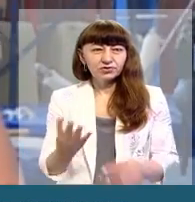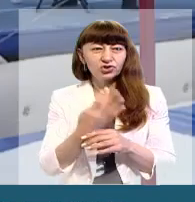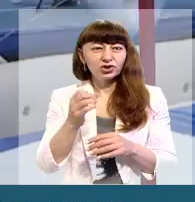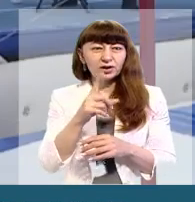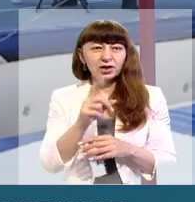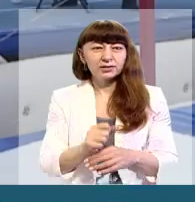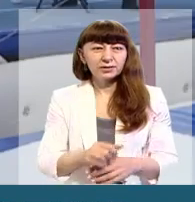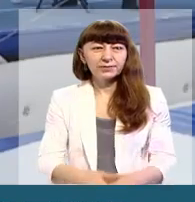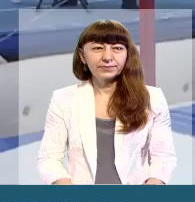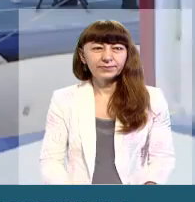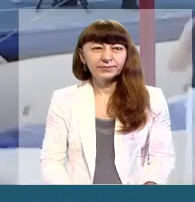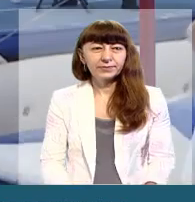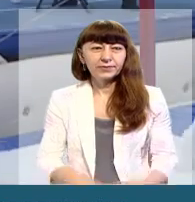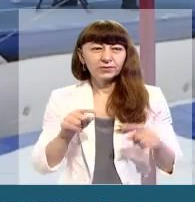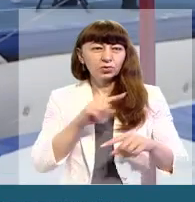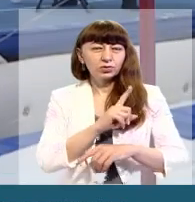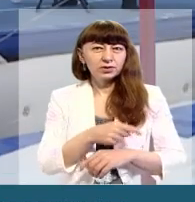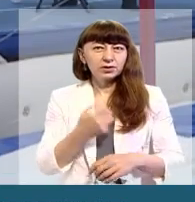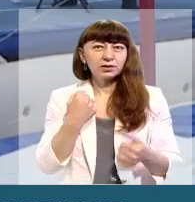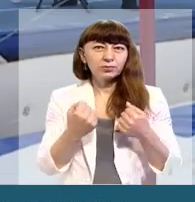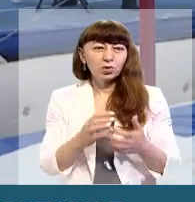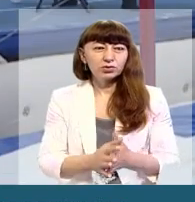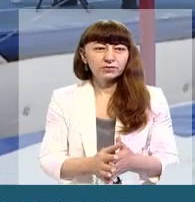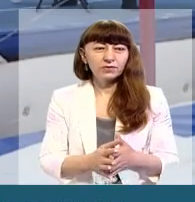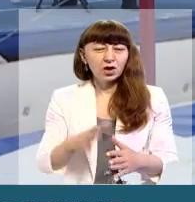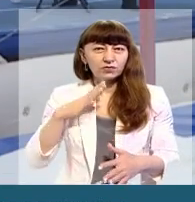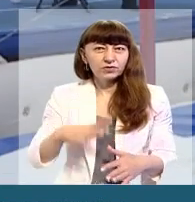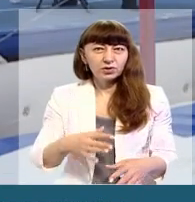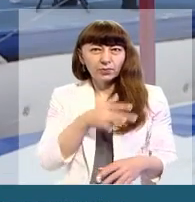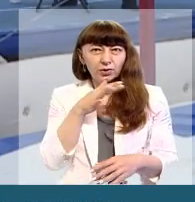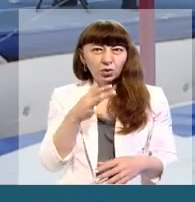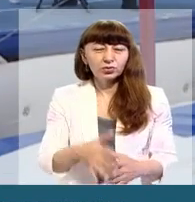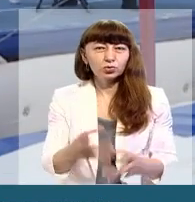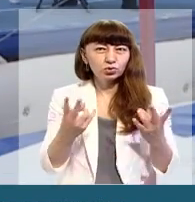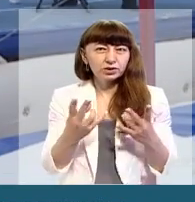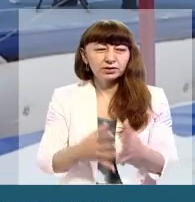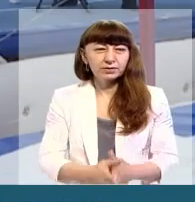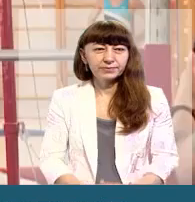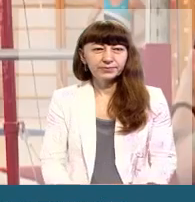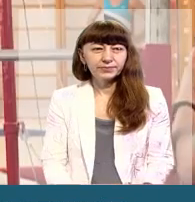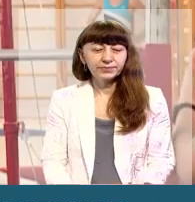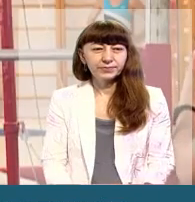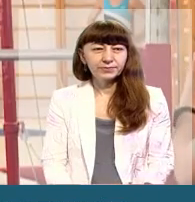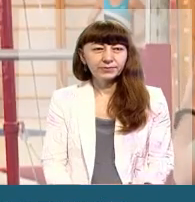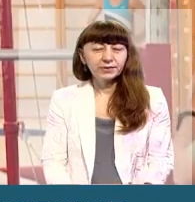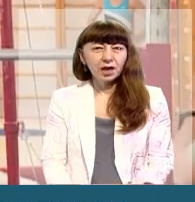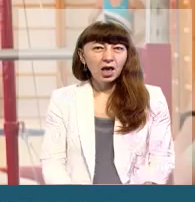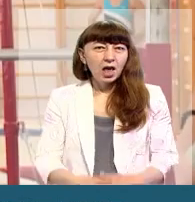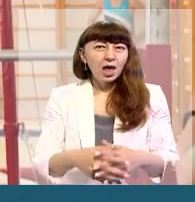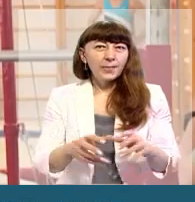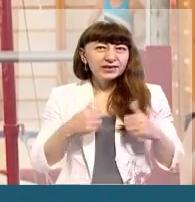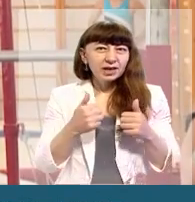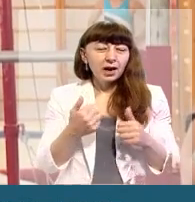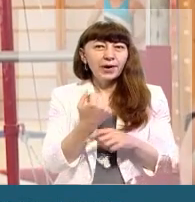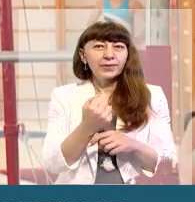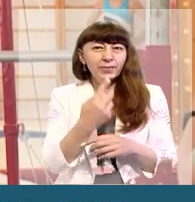4 раза. Тут сила, спорт, выносливость вырабатывается. И вот я выбрал. Настроиться на победу и